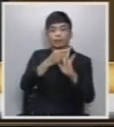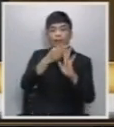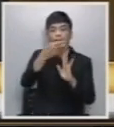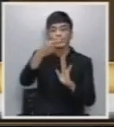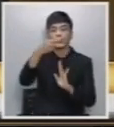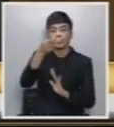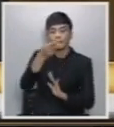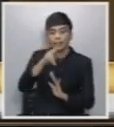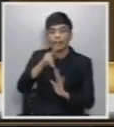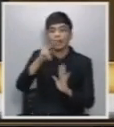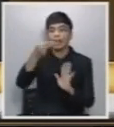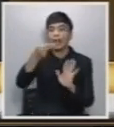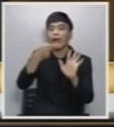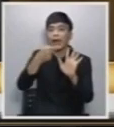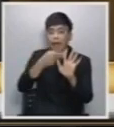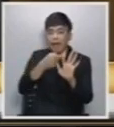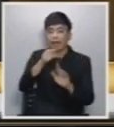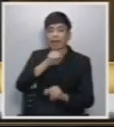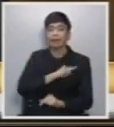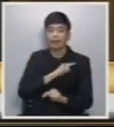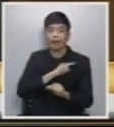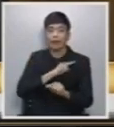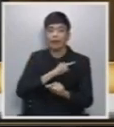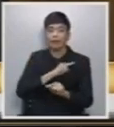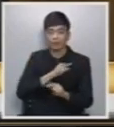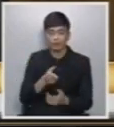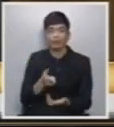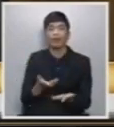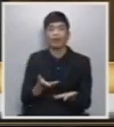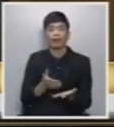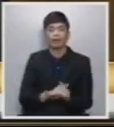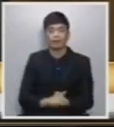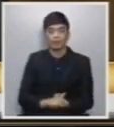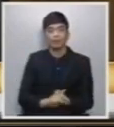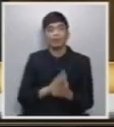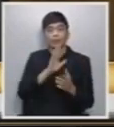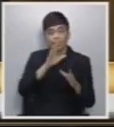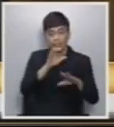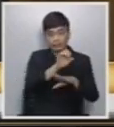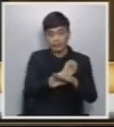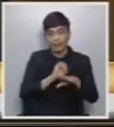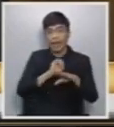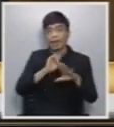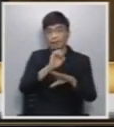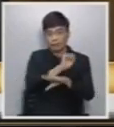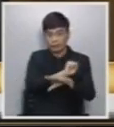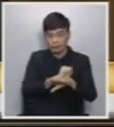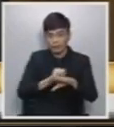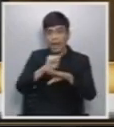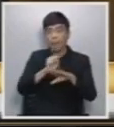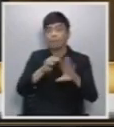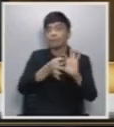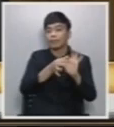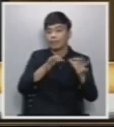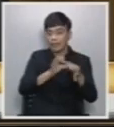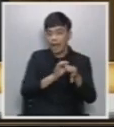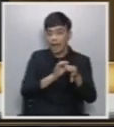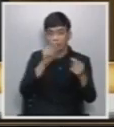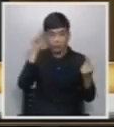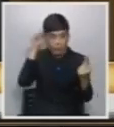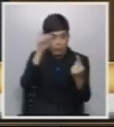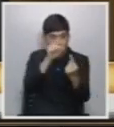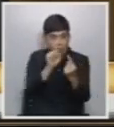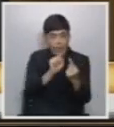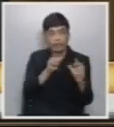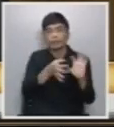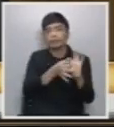หลักเกณฑ์ในการที่มีสนามกีฬาหลักนั้นคือเล่นกีฬาแน่นอนครับหลักเกณฑ์หลักนอกจากนั้น